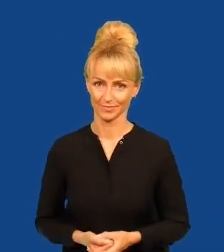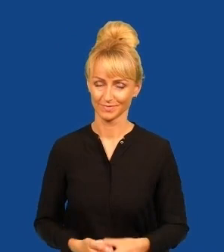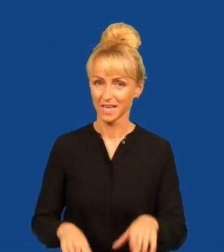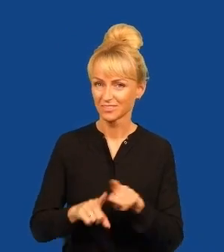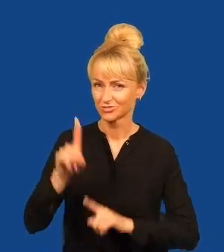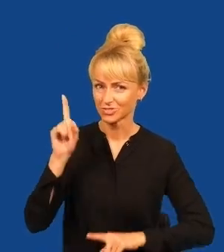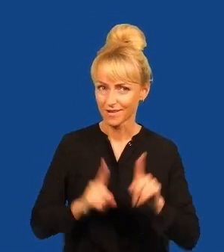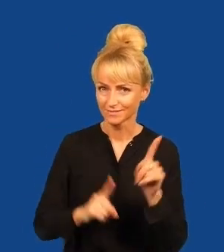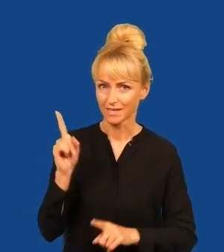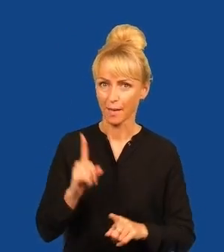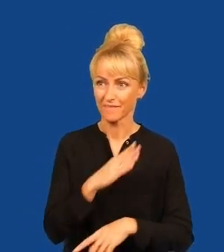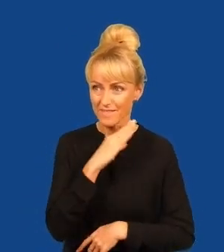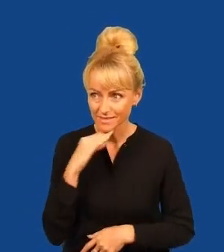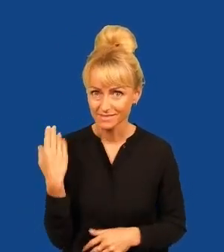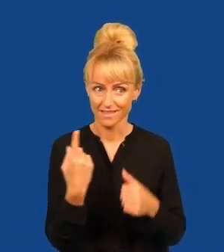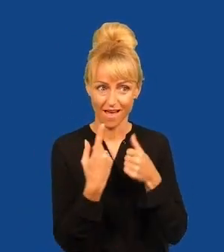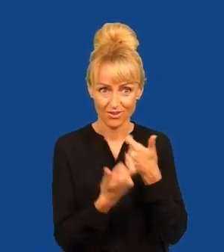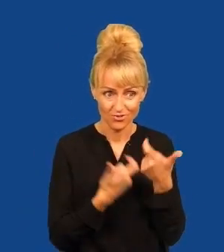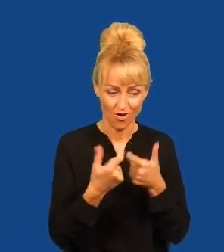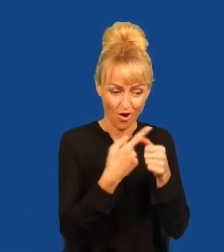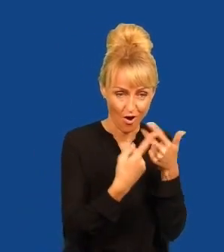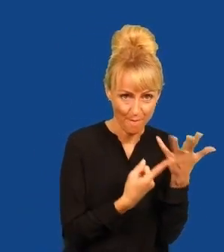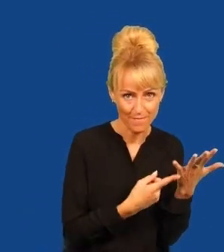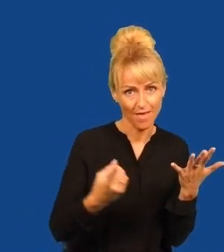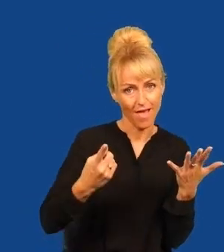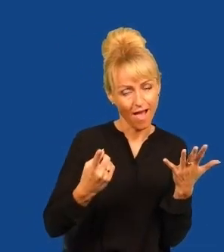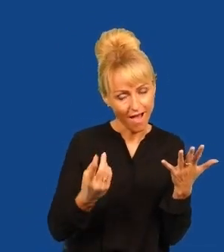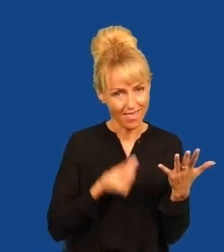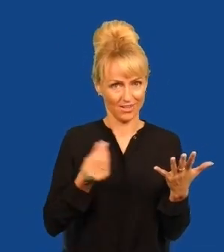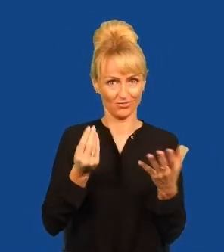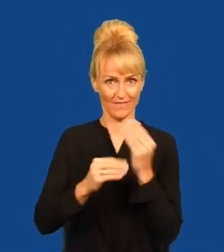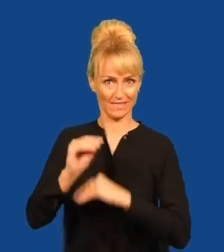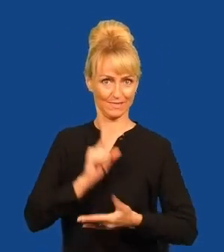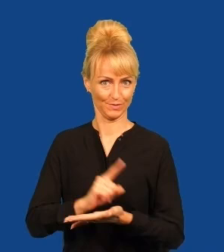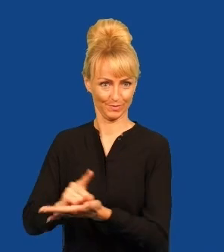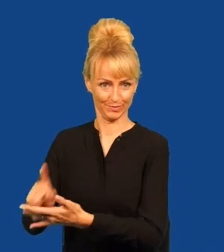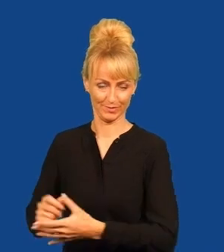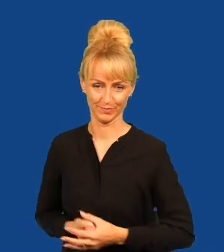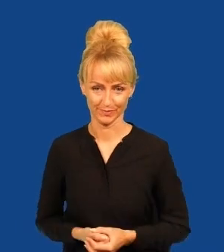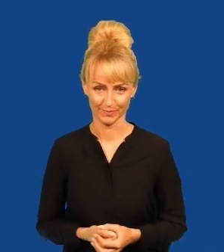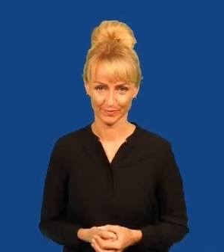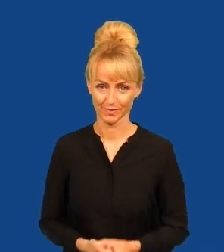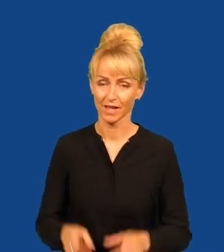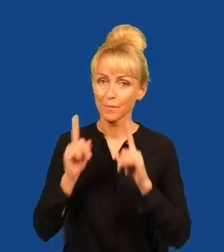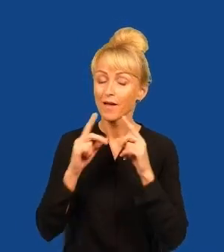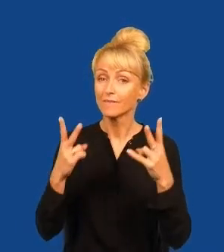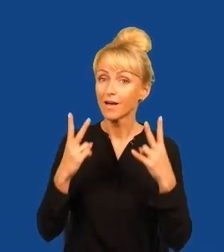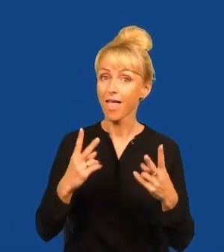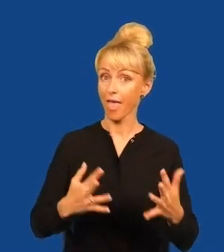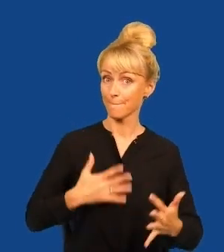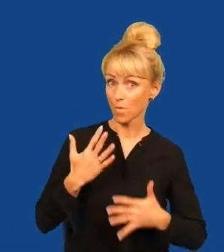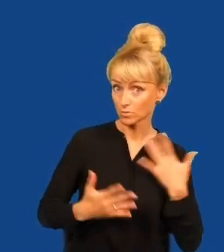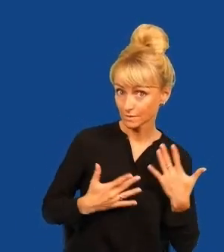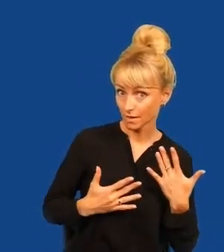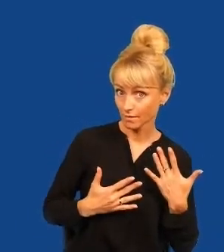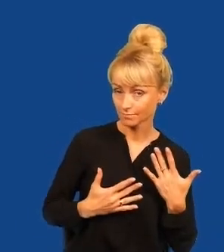spodziewane. Dobry user experience moim zdaniem to zadbanie o trzy obszary. Emocje, cele i